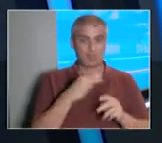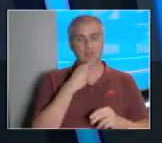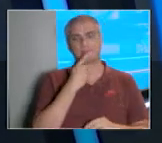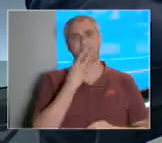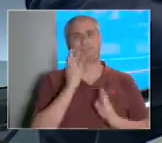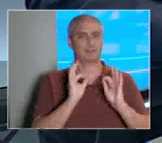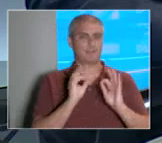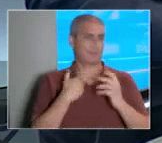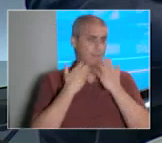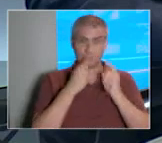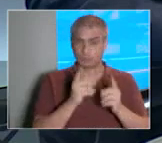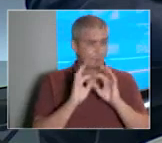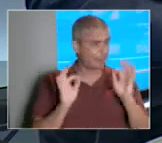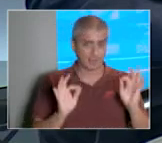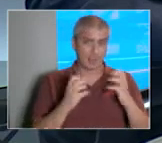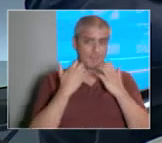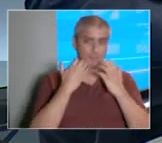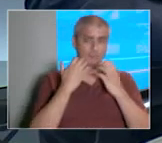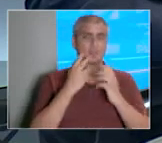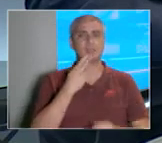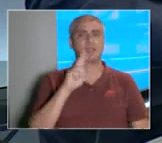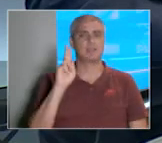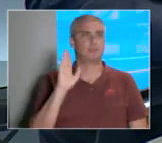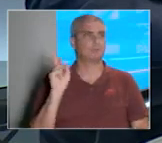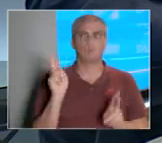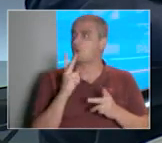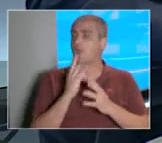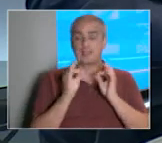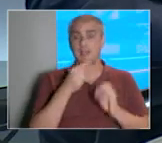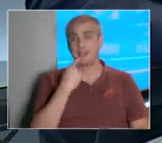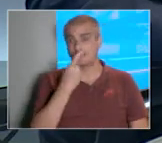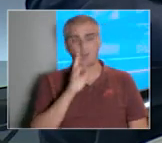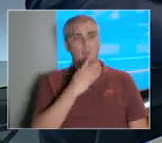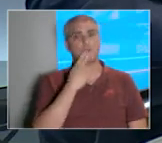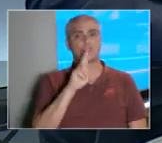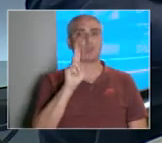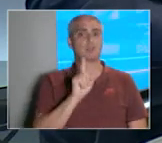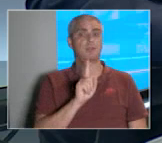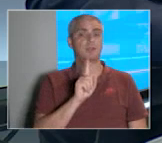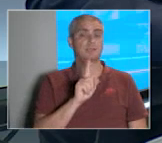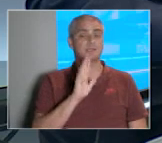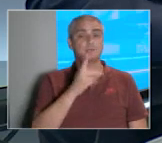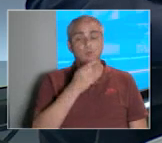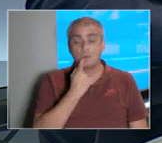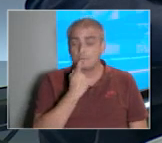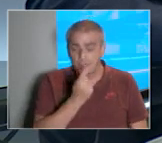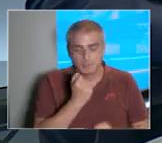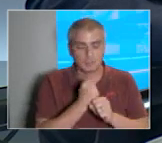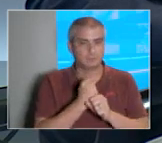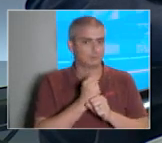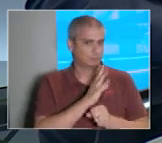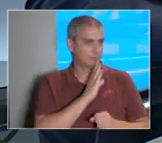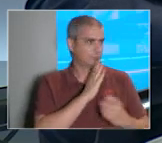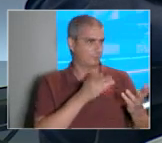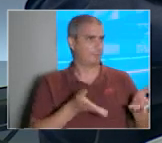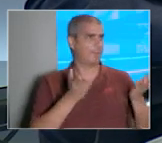אמת. תראה, אנחנו, הפרשה הזאת מתחילה בפרשת נדרים. לא יחל דברו, אדם שנודר נדר, ככל היוצא מפי מעשה. משהו פה בעייתי בבניין